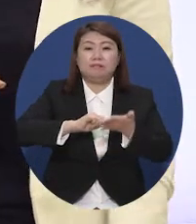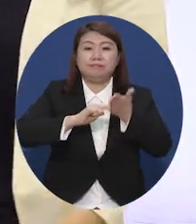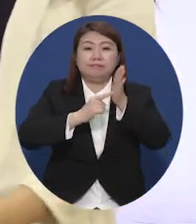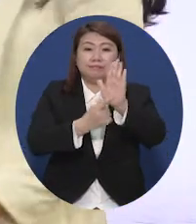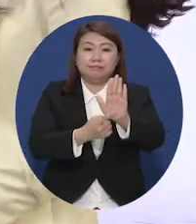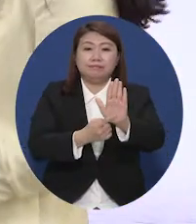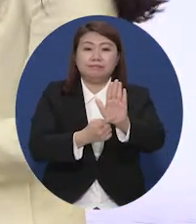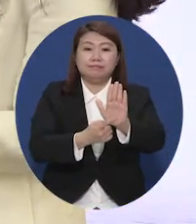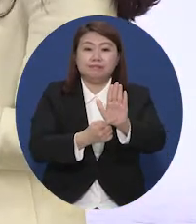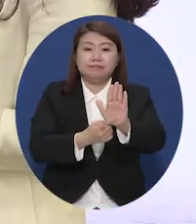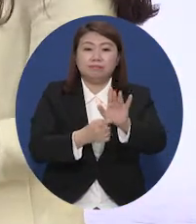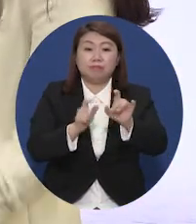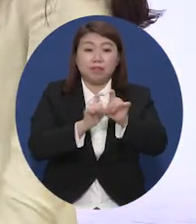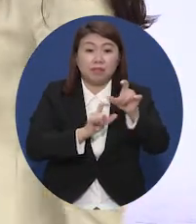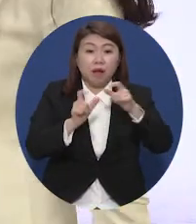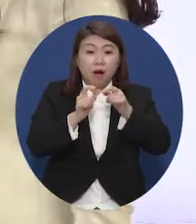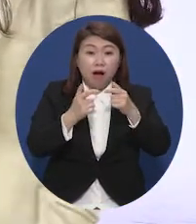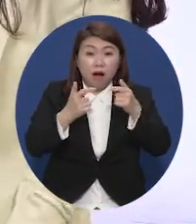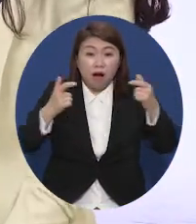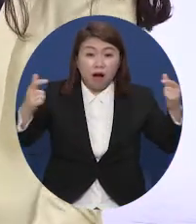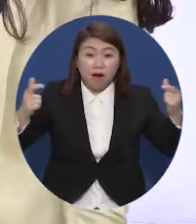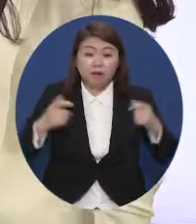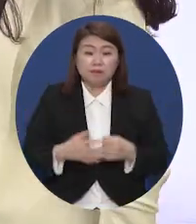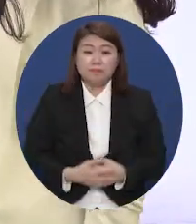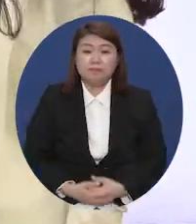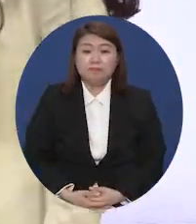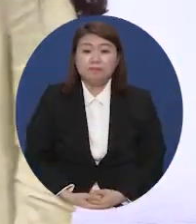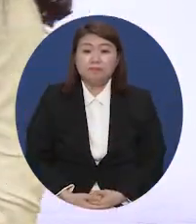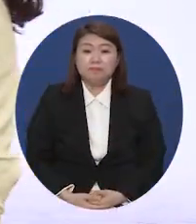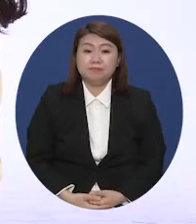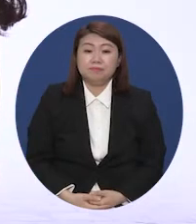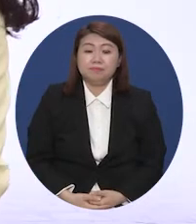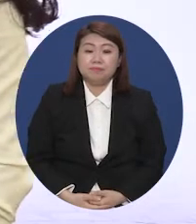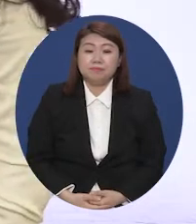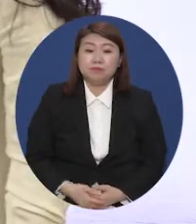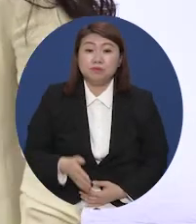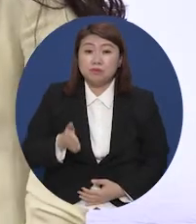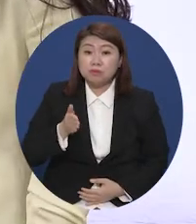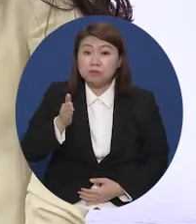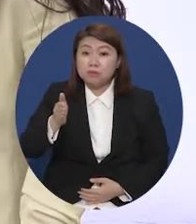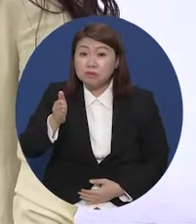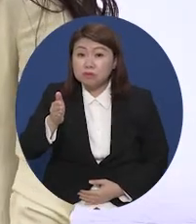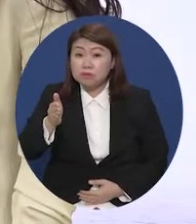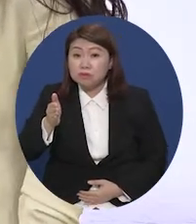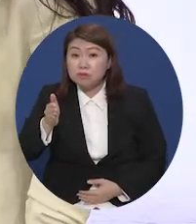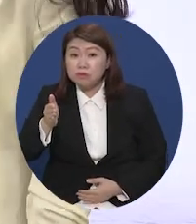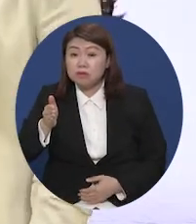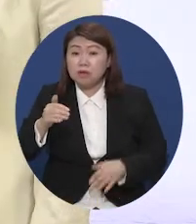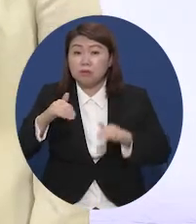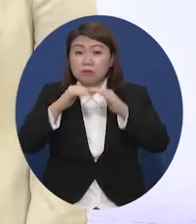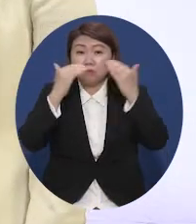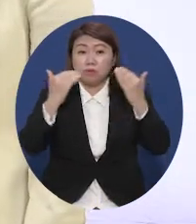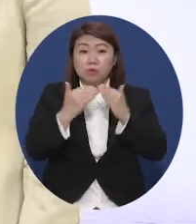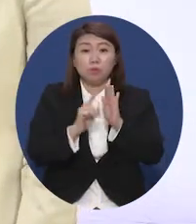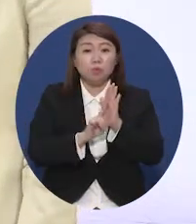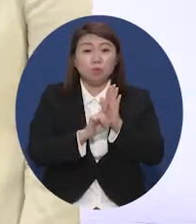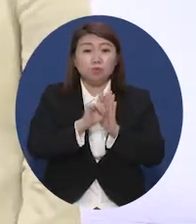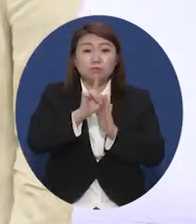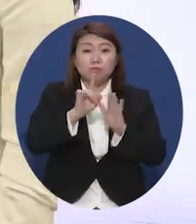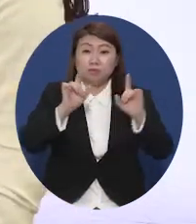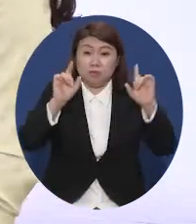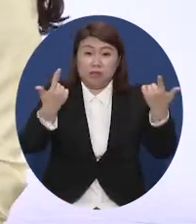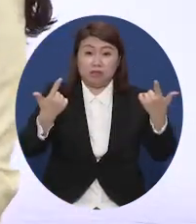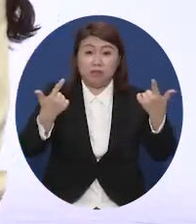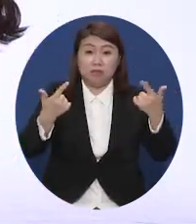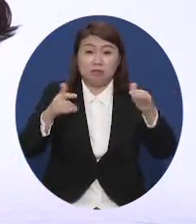잘 드러내고 있습니다 좀 더 크게 보도록 할게요 전반적인 이런 풍경이 높은 그런